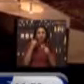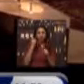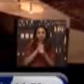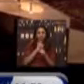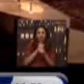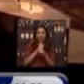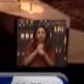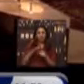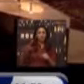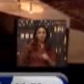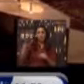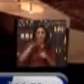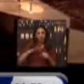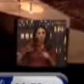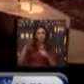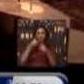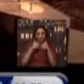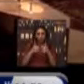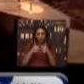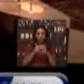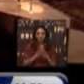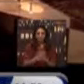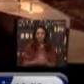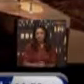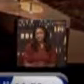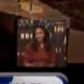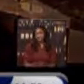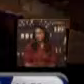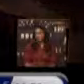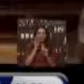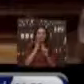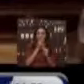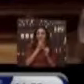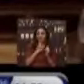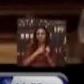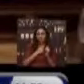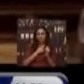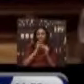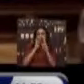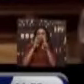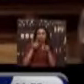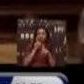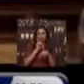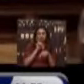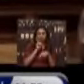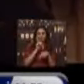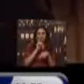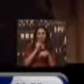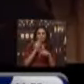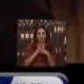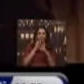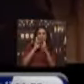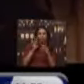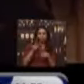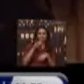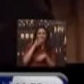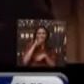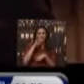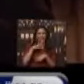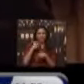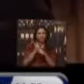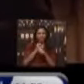تندمتش ان انا عملته، لان حسيت انه عمل شعبي. لا برضو بس ده يمكن